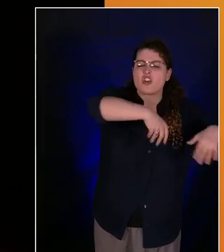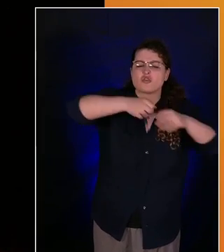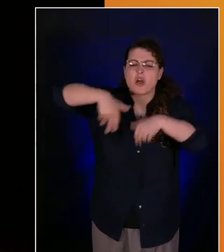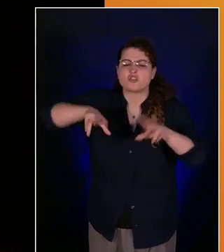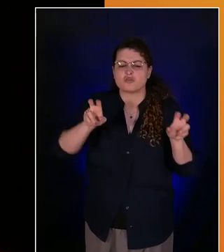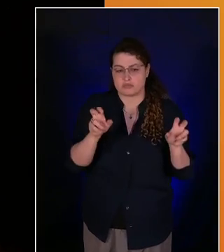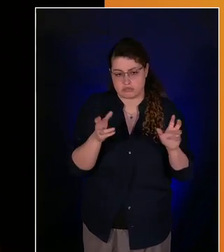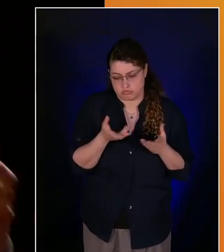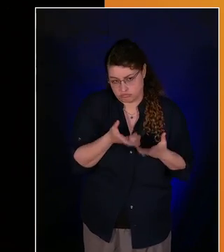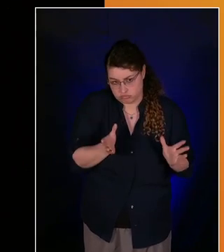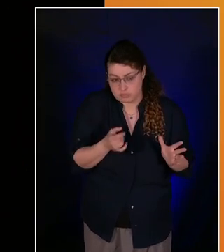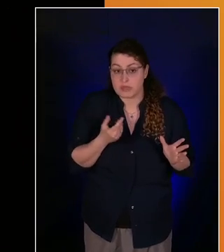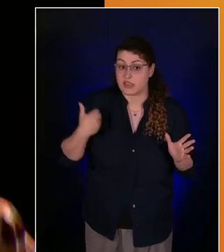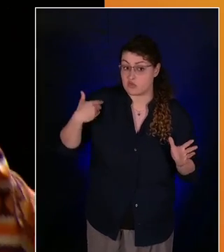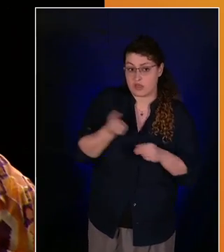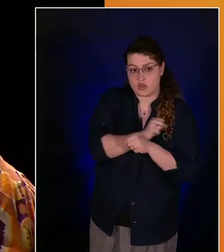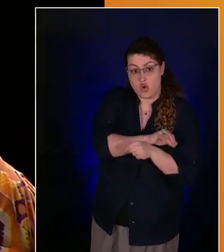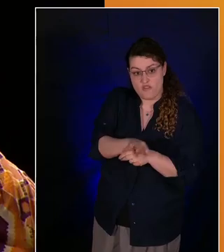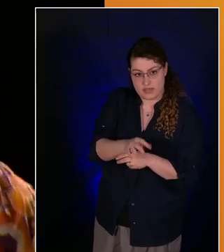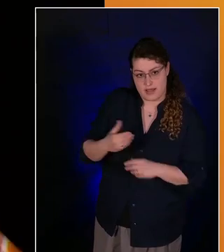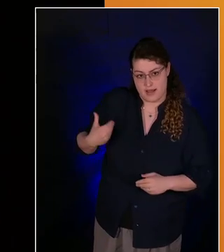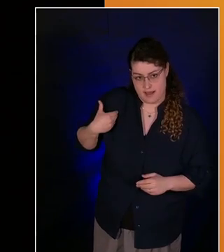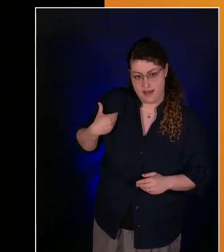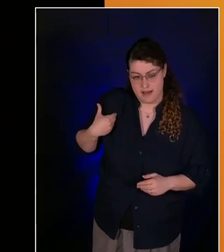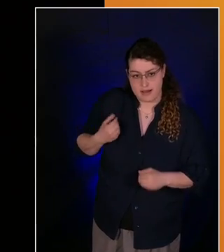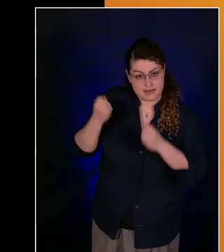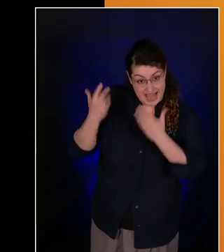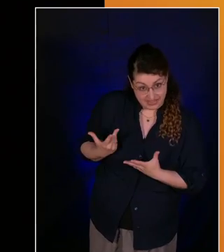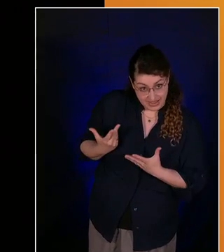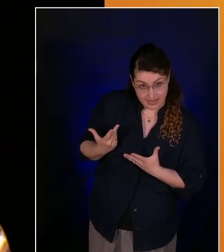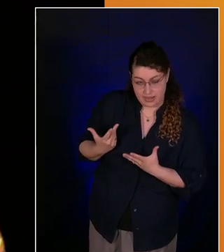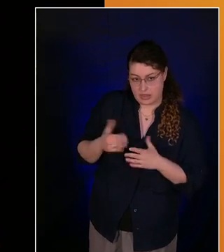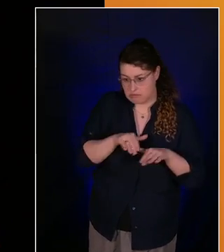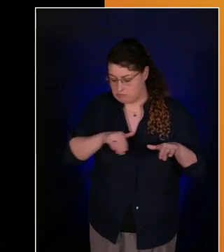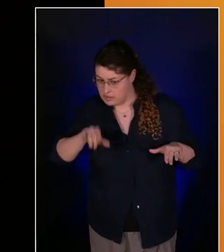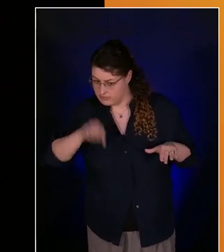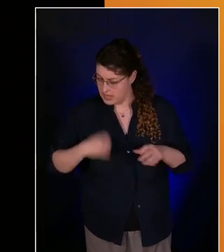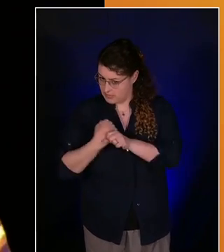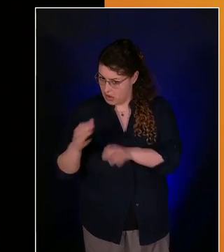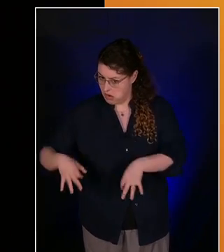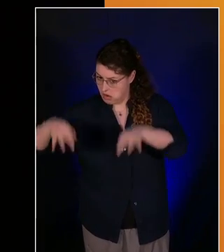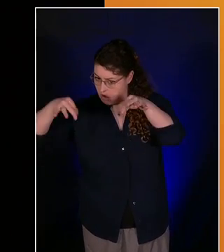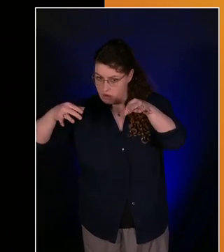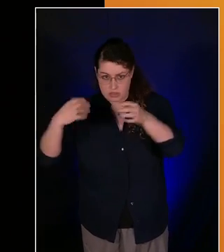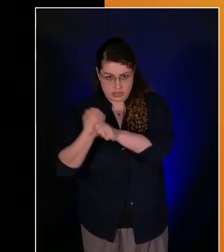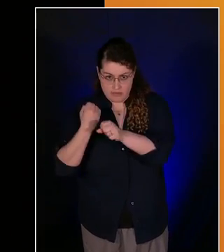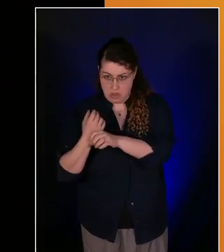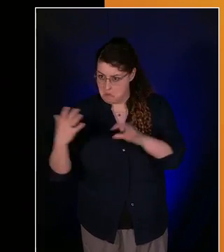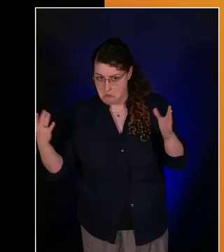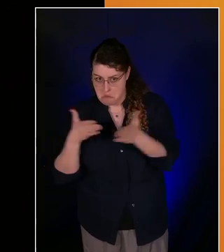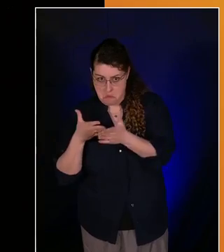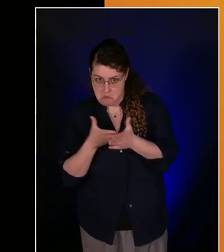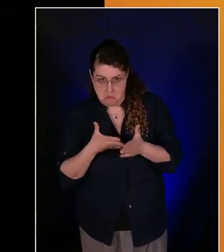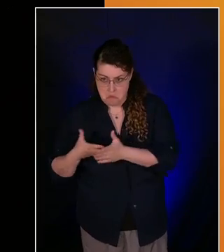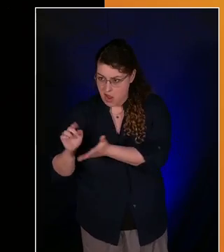exemple de la crise covid qu'il a eu là et ben quand il a fallu arrêter tout le travail et qu'il y avait plus du tout de boulot et que nos lieux étaient